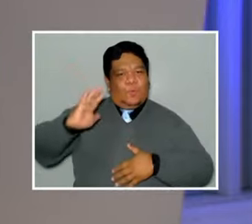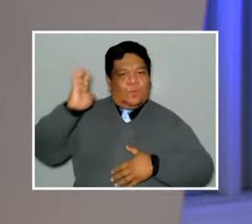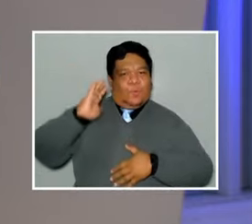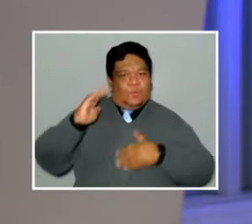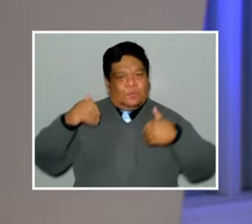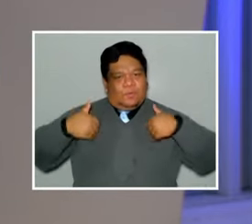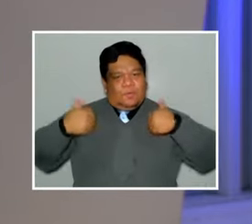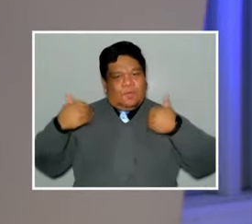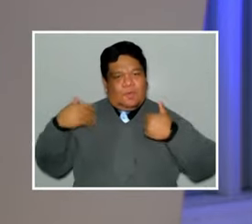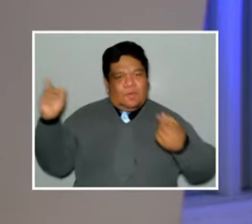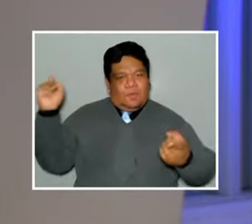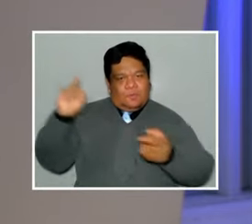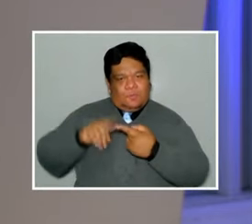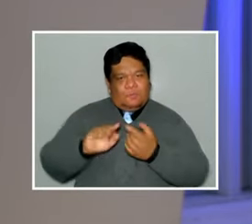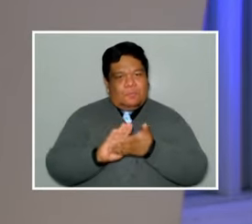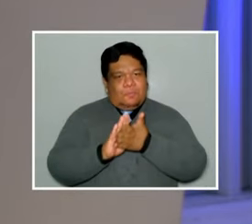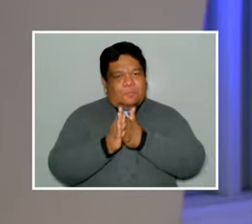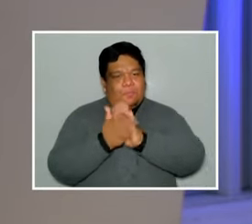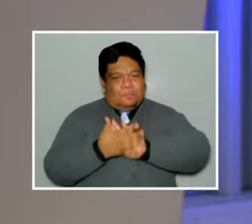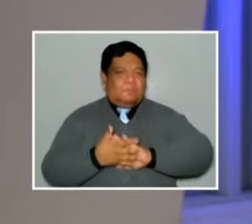maging isang timeless icon.